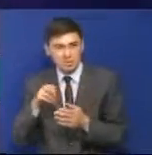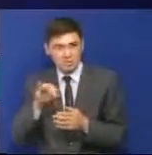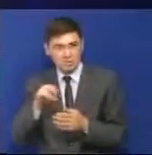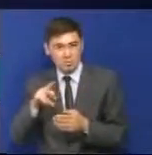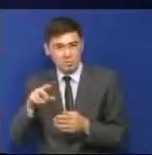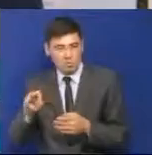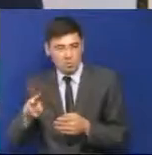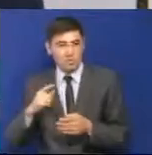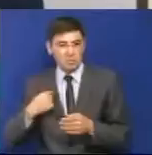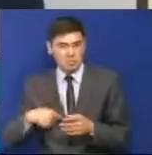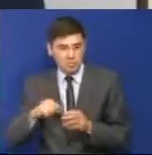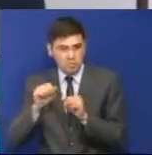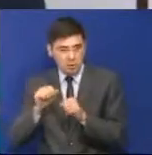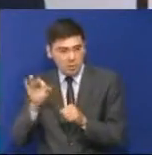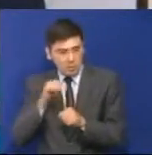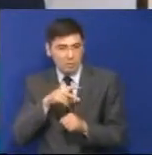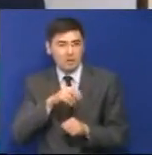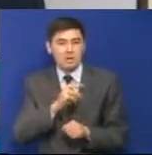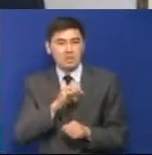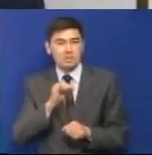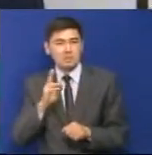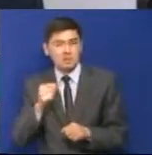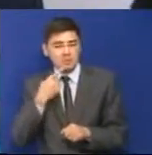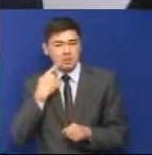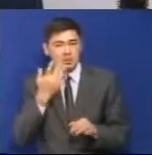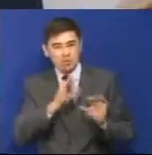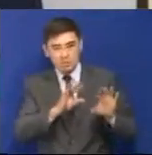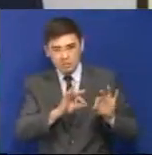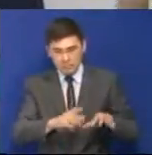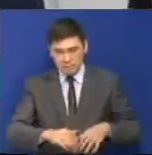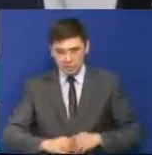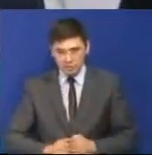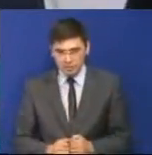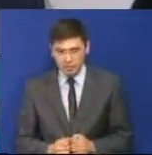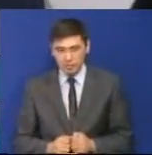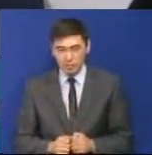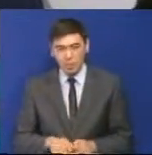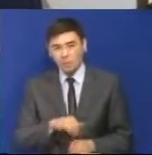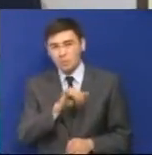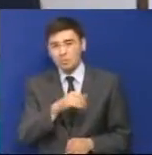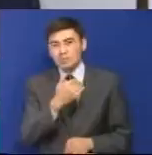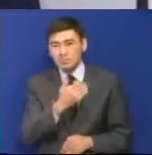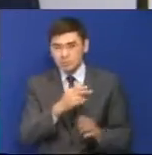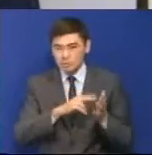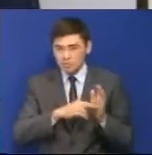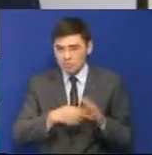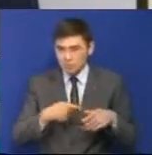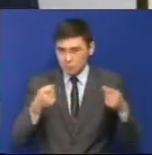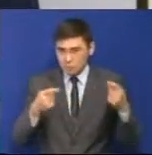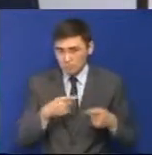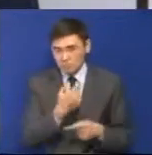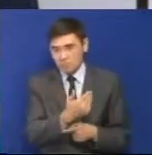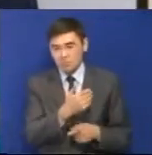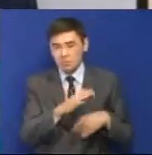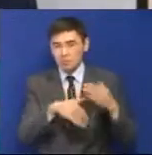лекциялар оқыған. Вуз развивается очень хорошо на основании. Жоғары оқу орны басшылығының жоспарына сай университет өте жақсы